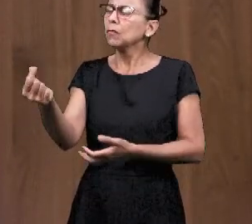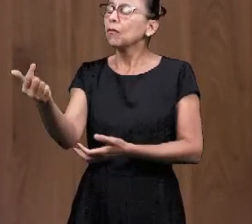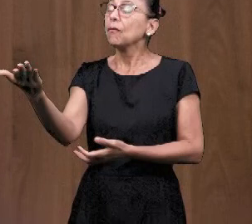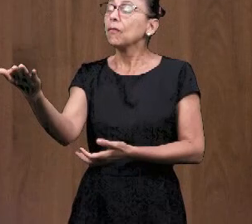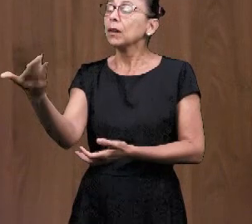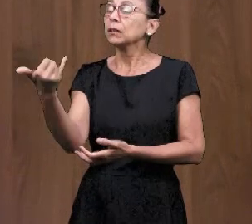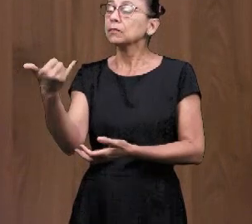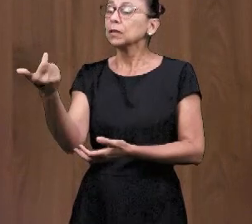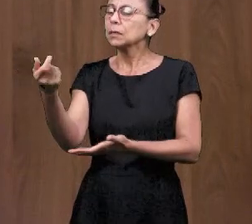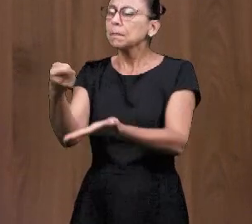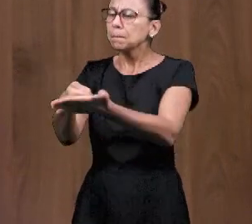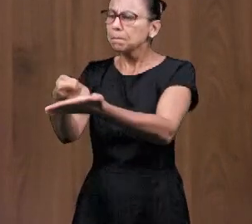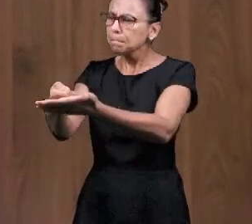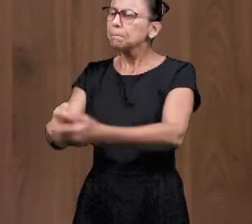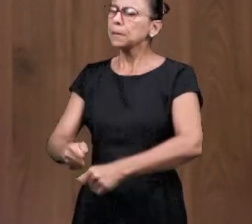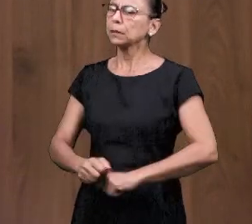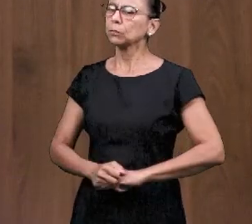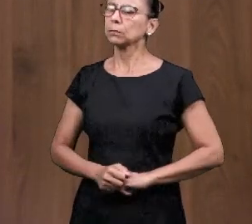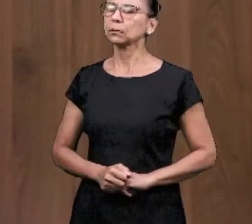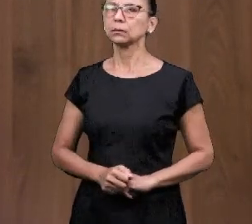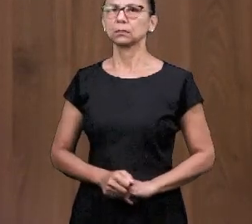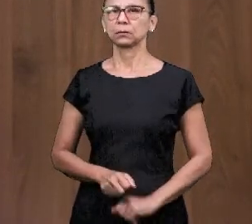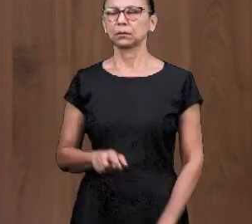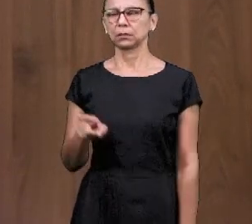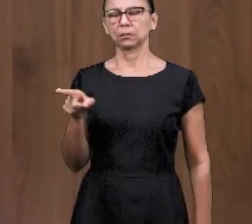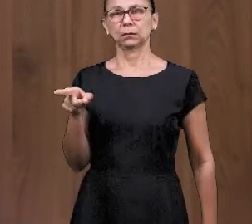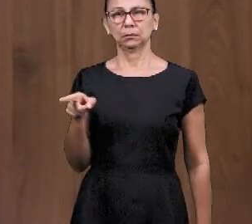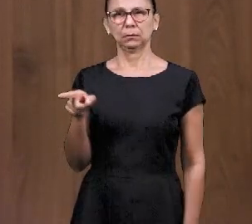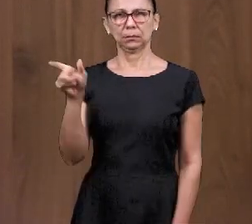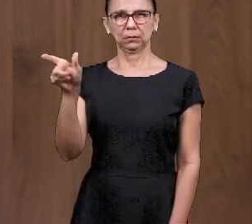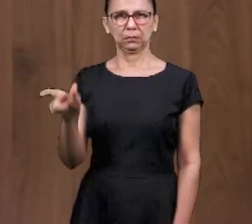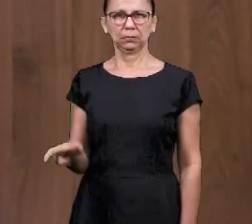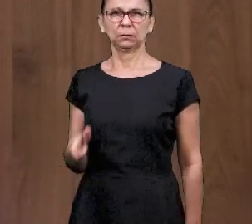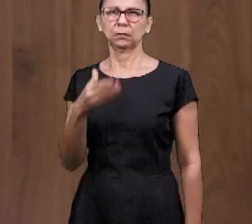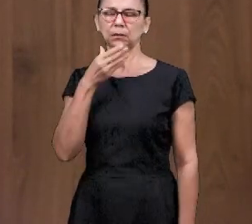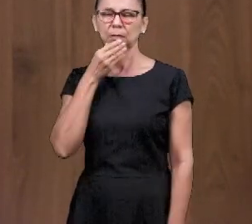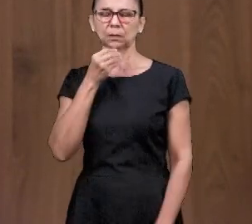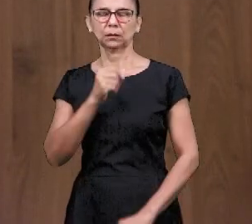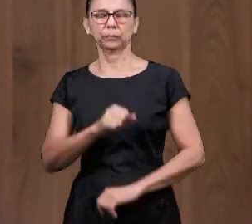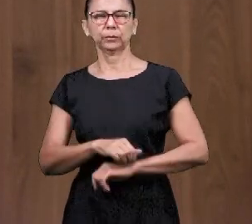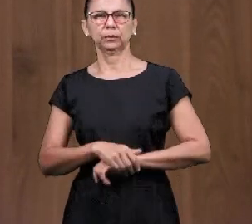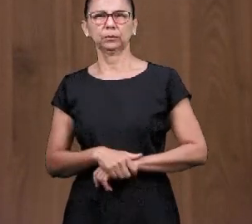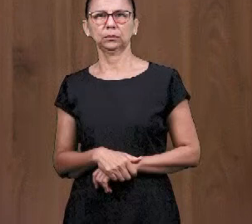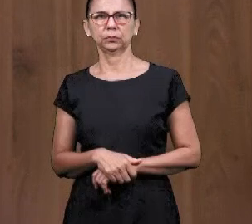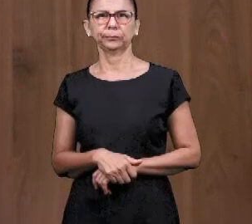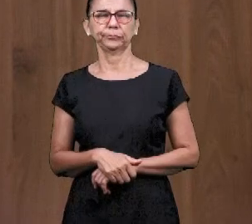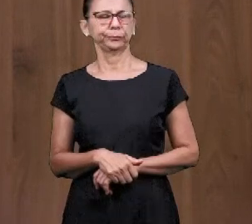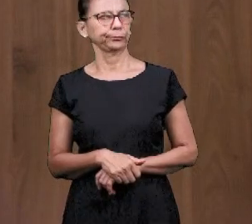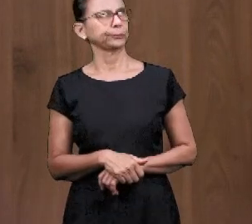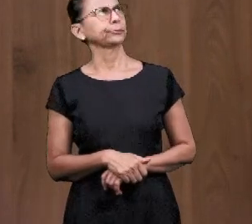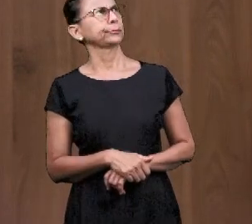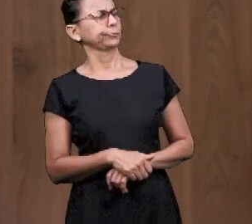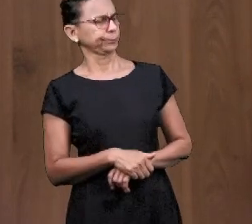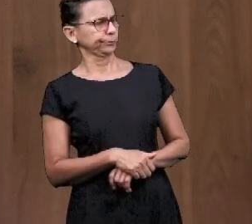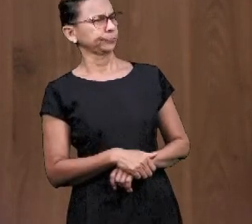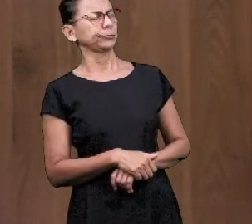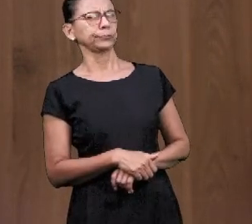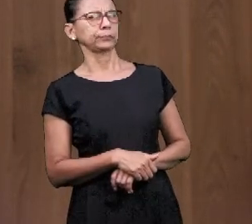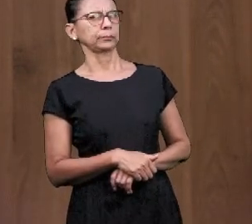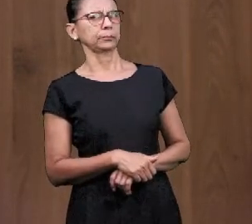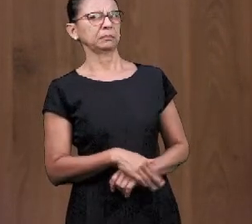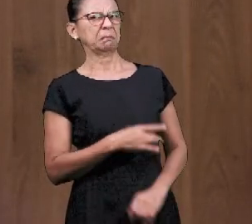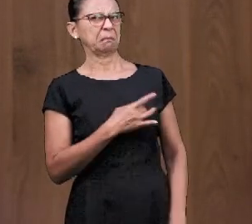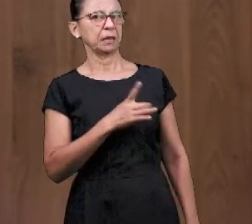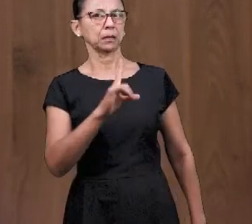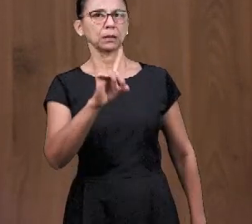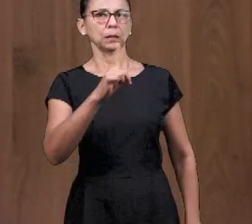mets un prix à ta vigne et je le paierai. Mais malgré toutes les propositions du roi, Naboth n'a pas cru.